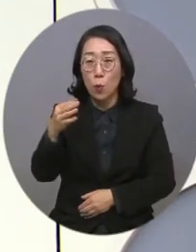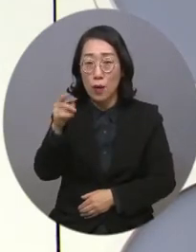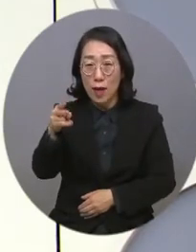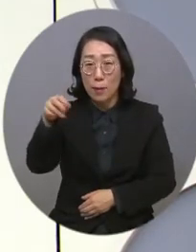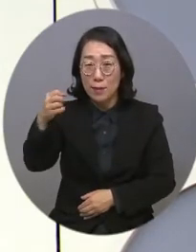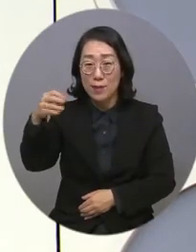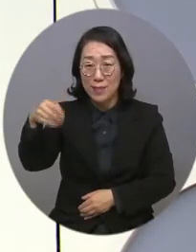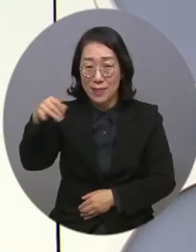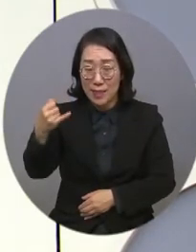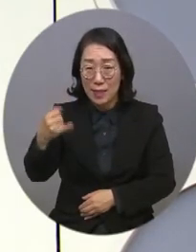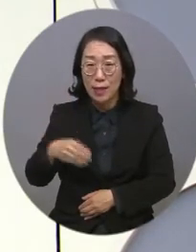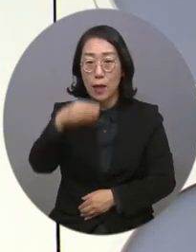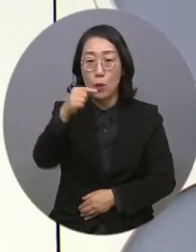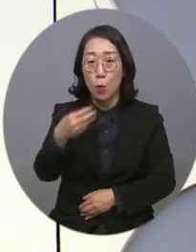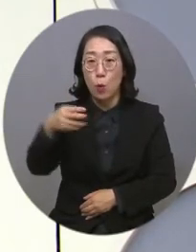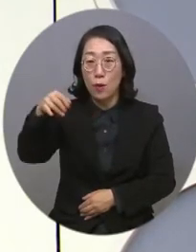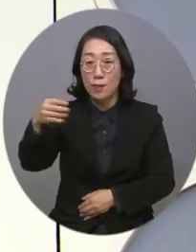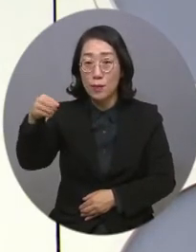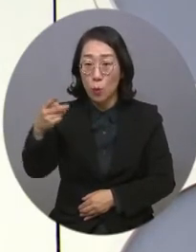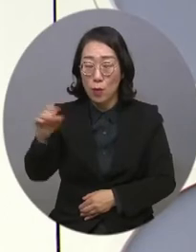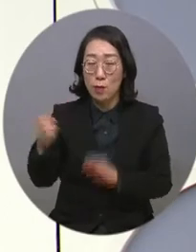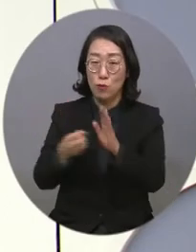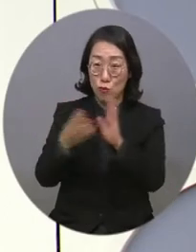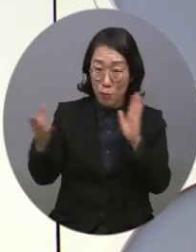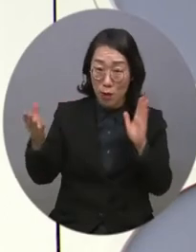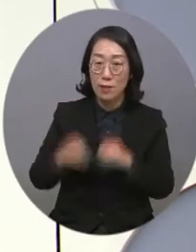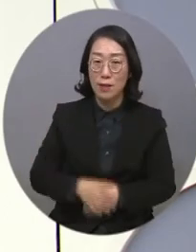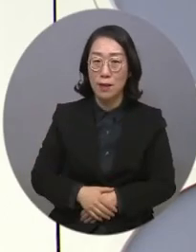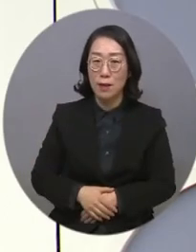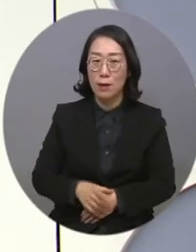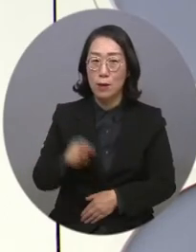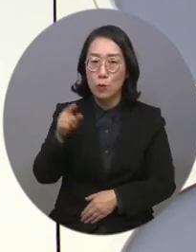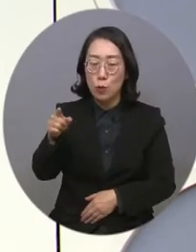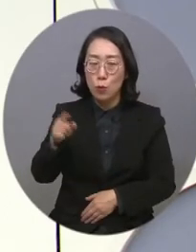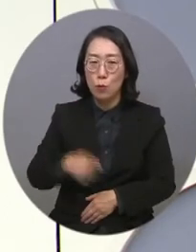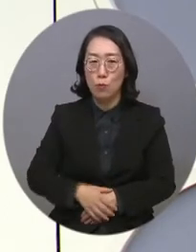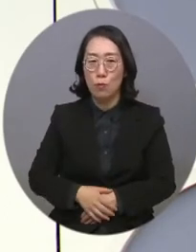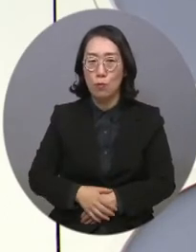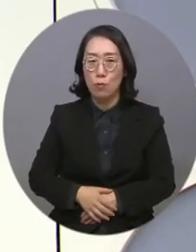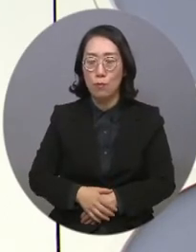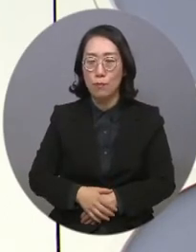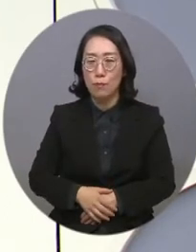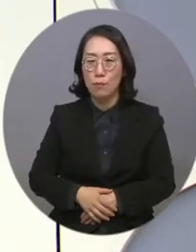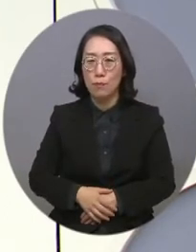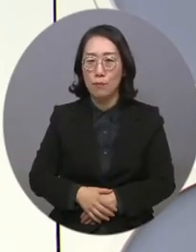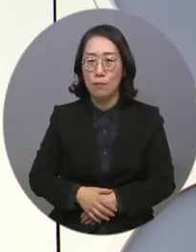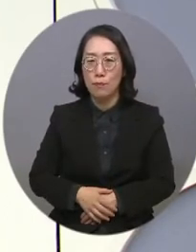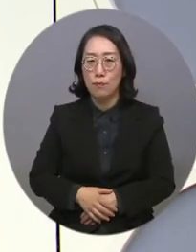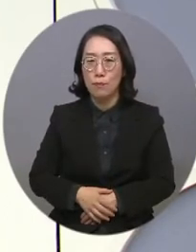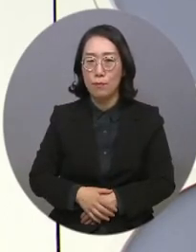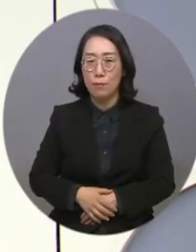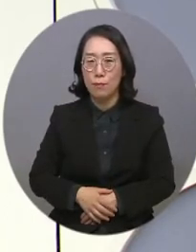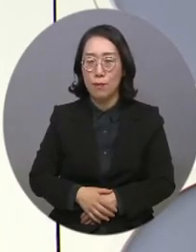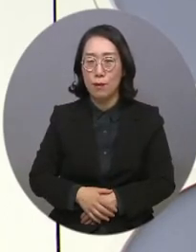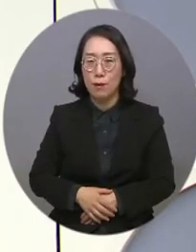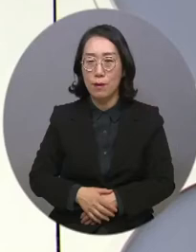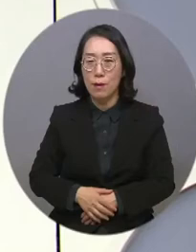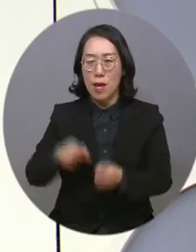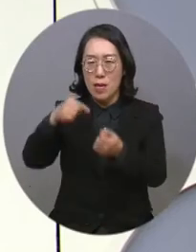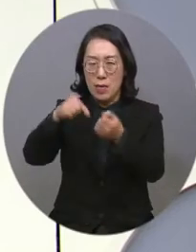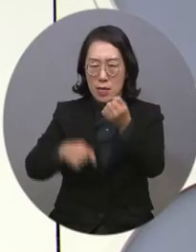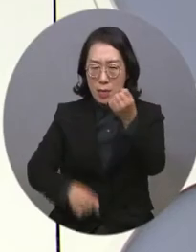톨스토이라든가 이 작품들이 좀 우물합니다. 예. 물론 깊이는 많은데 아주 뭐 이렇게